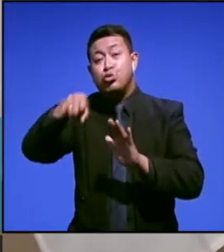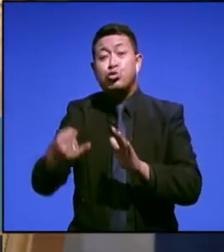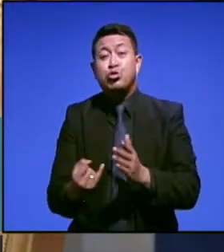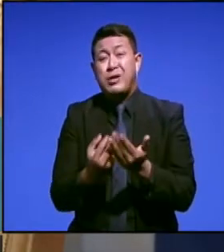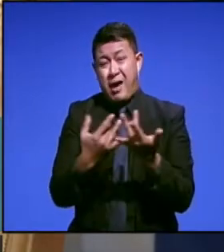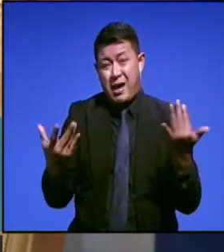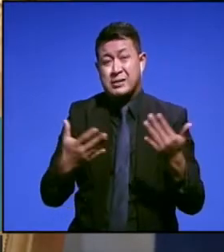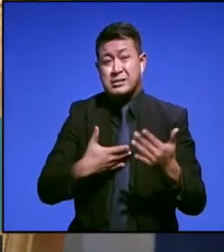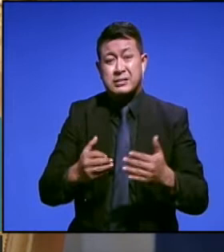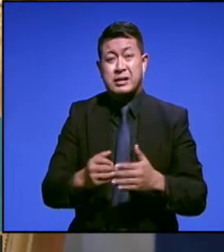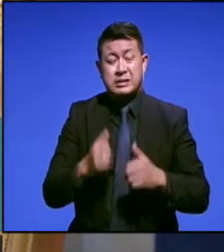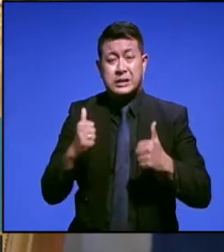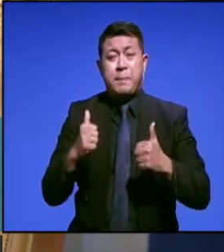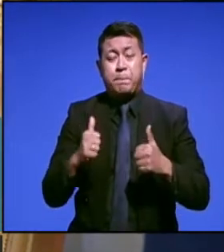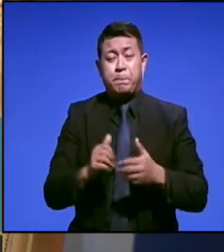negara.